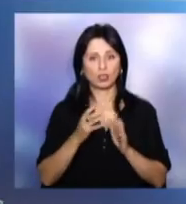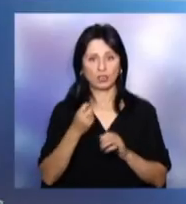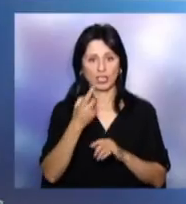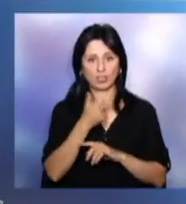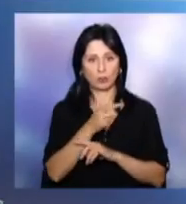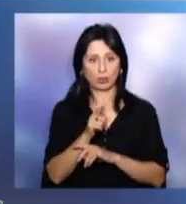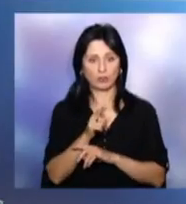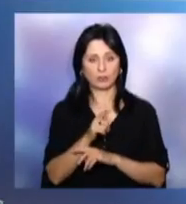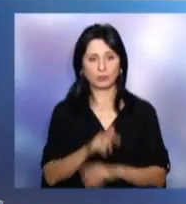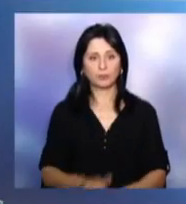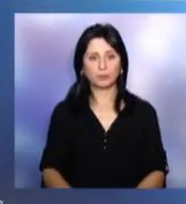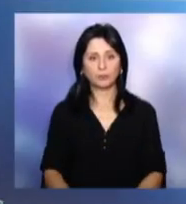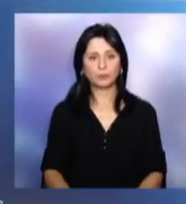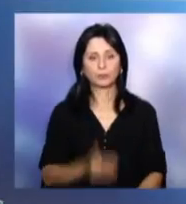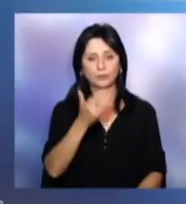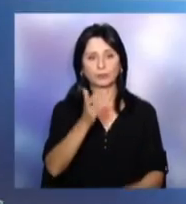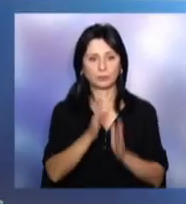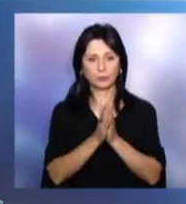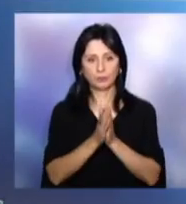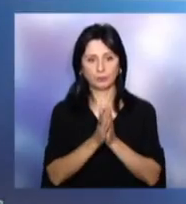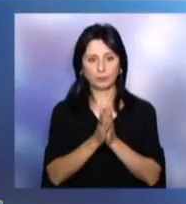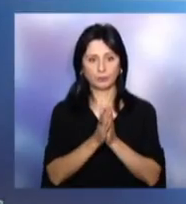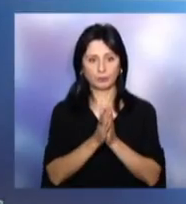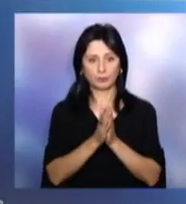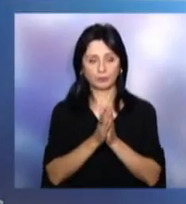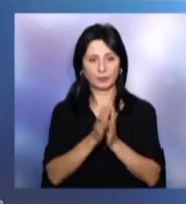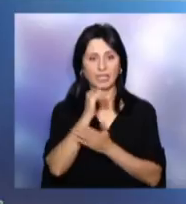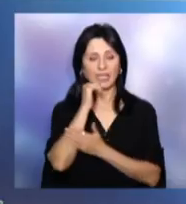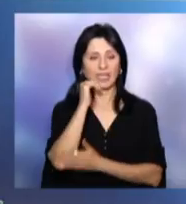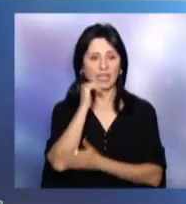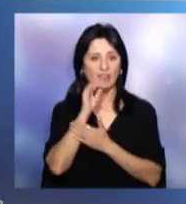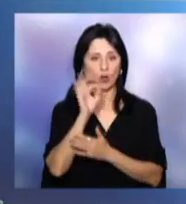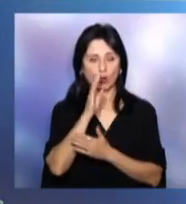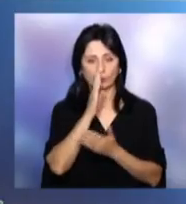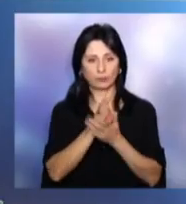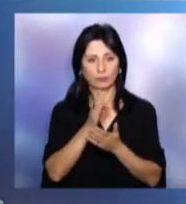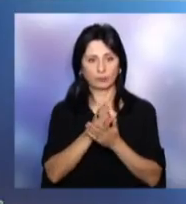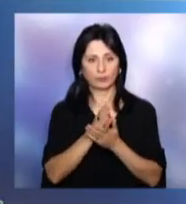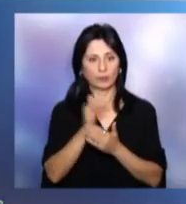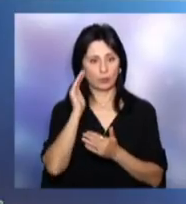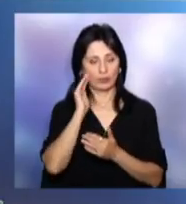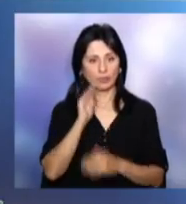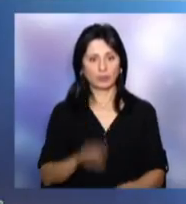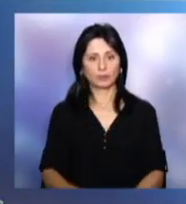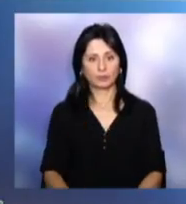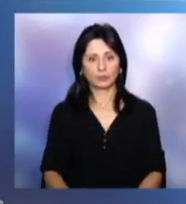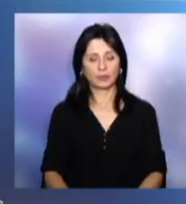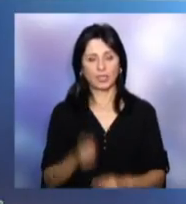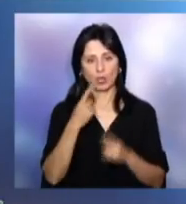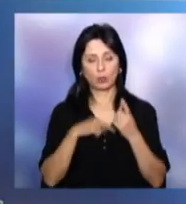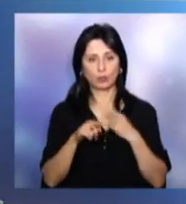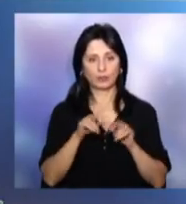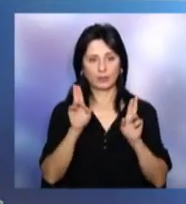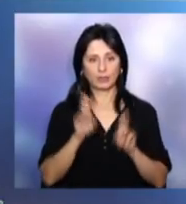ერთი ბლოკი, რომელიც თქვენი თხოვნით ამჯერად იდაყვის სახსარზე არის ორიენტირებული. მოვისმინოთ და დავუბრუნდეთ